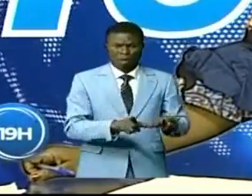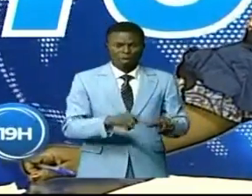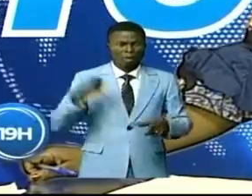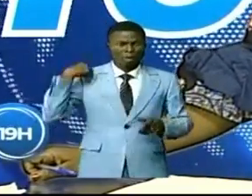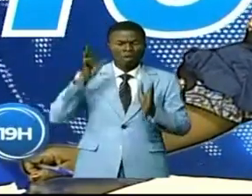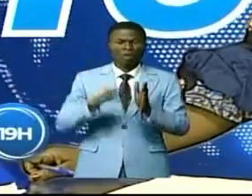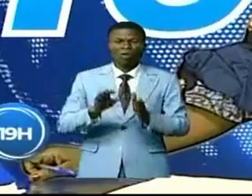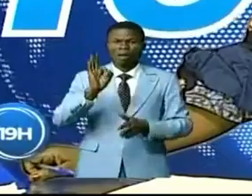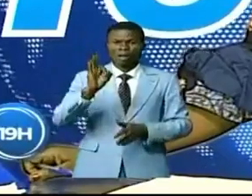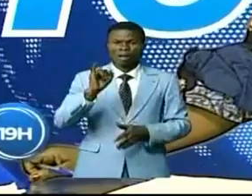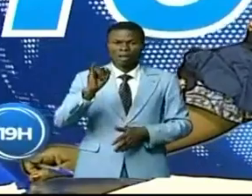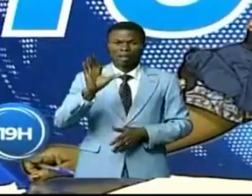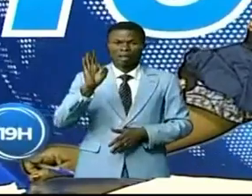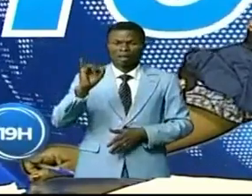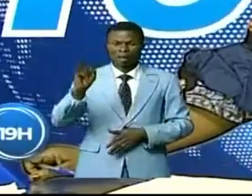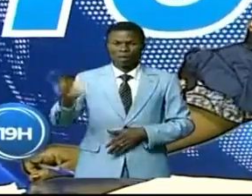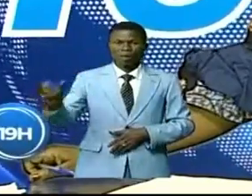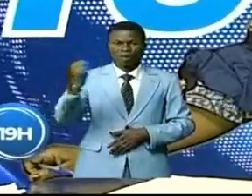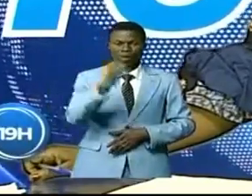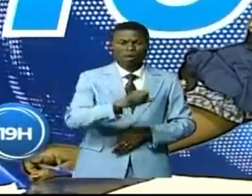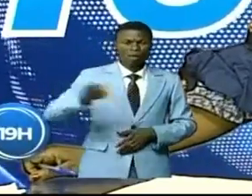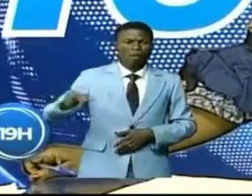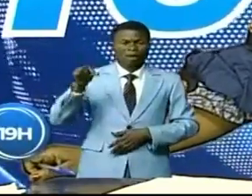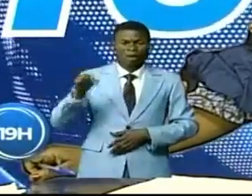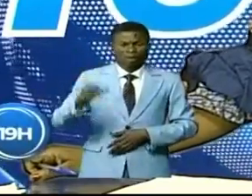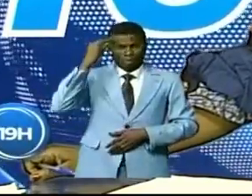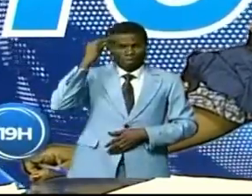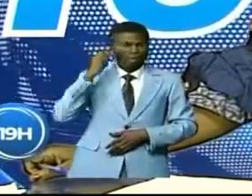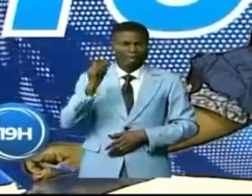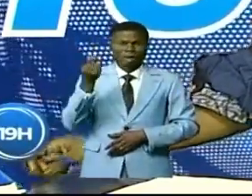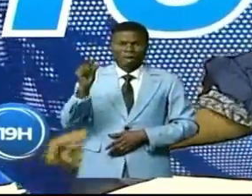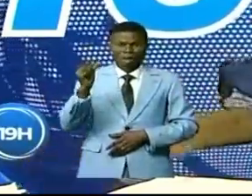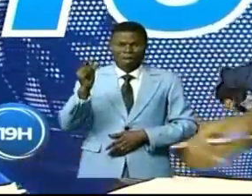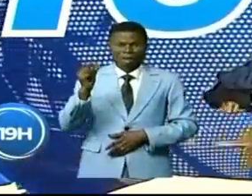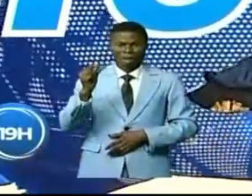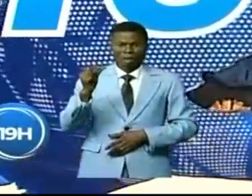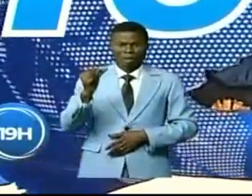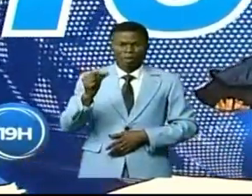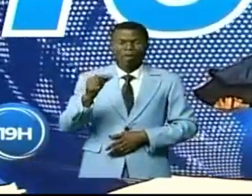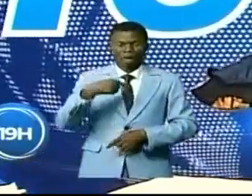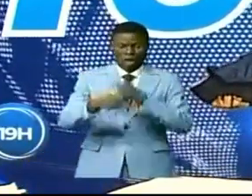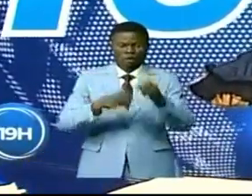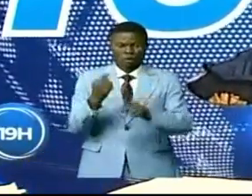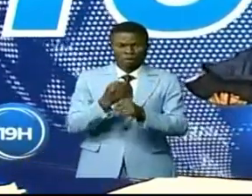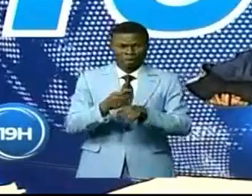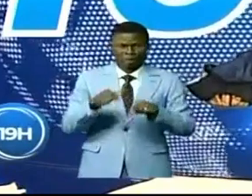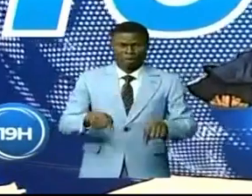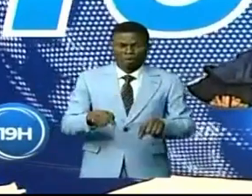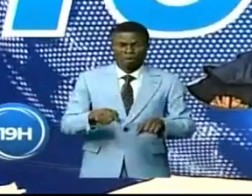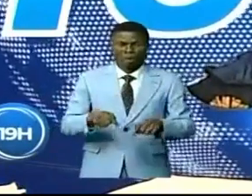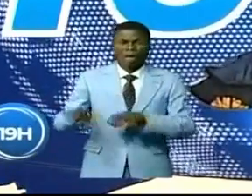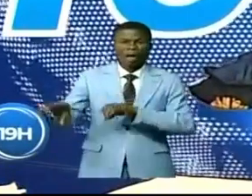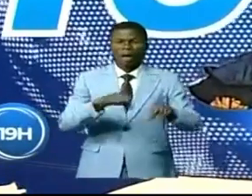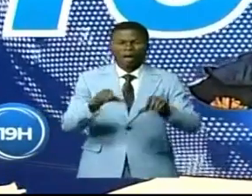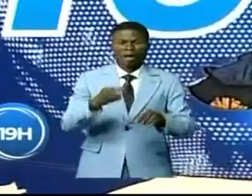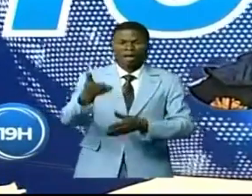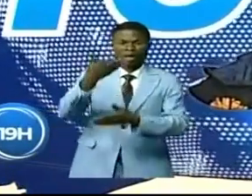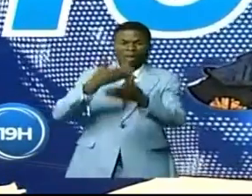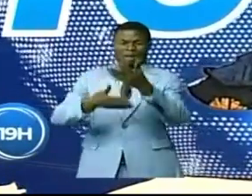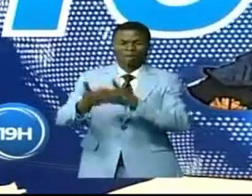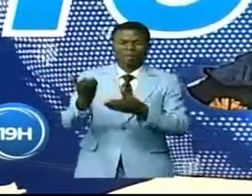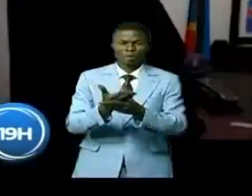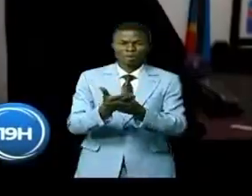Fifi Masuka a nommé Jacques Kaoumba ministre de Mines qui a pris officiellement ses fonctions après la cérémonie de remise des